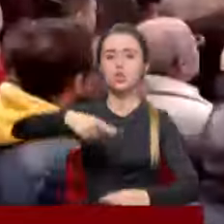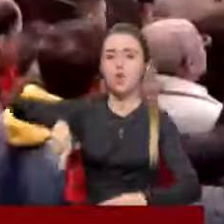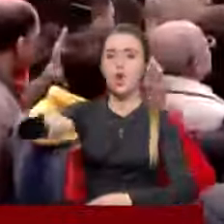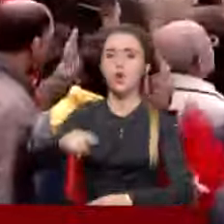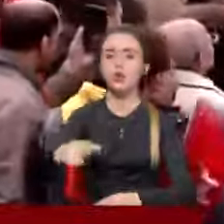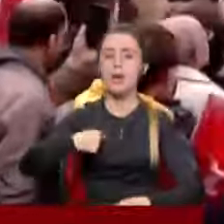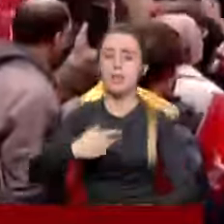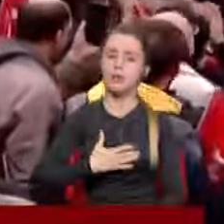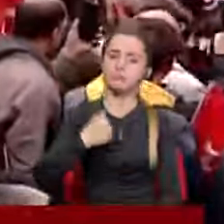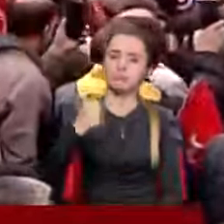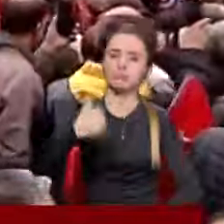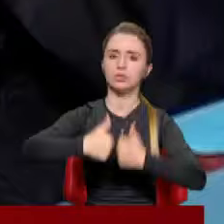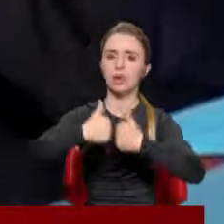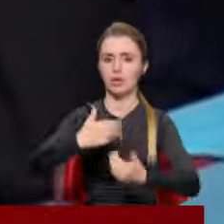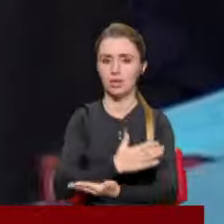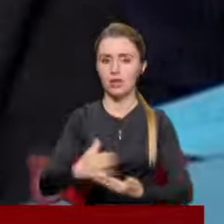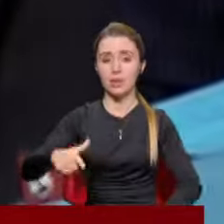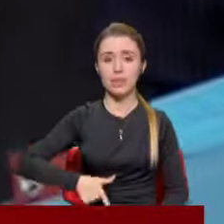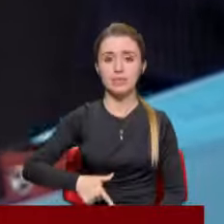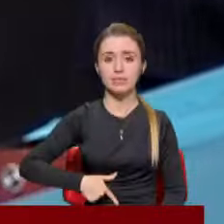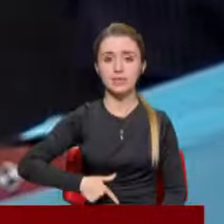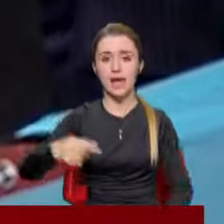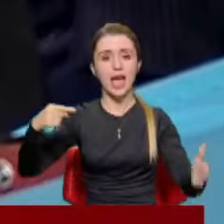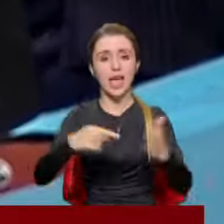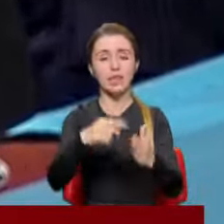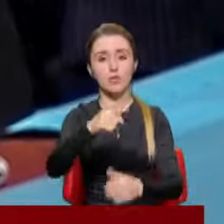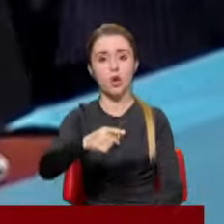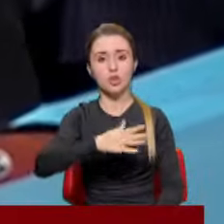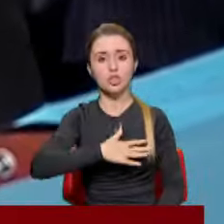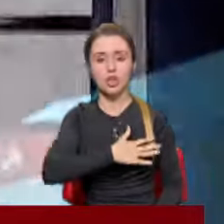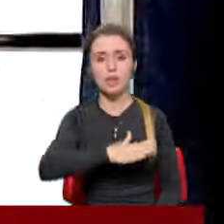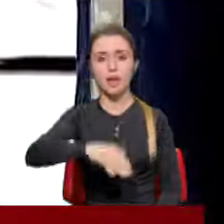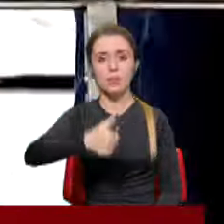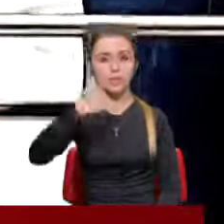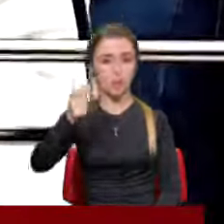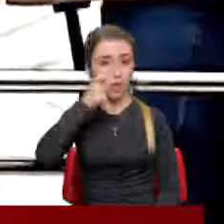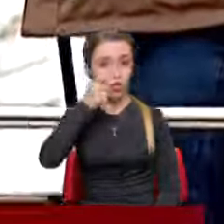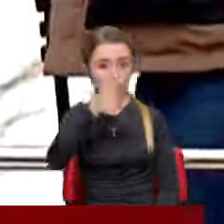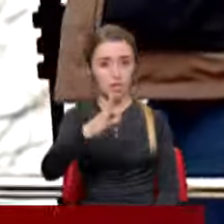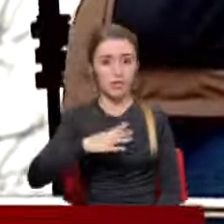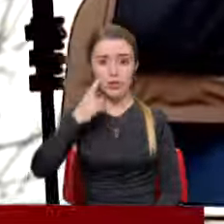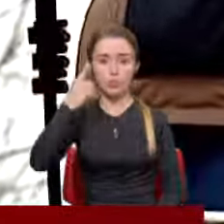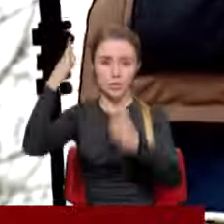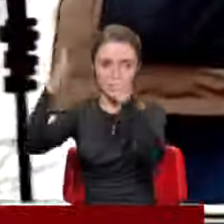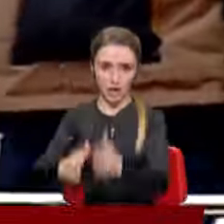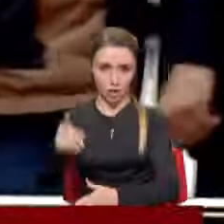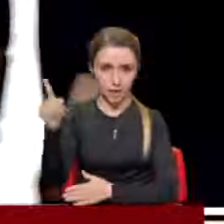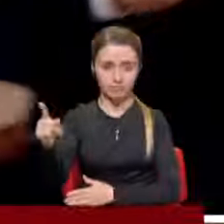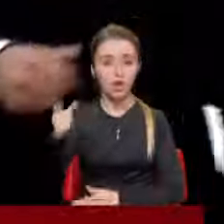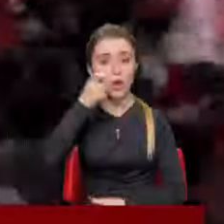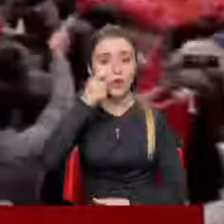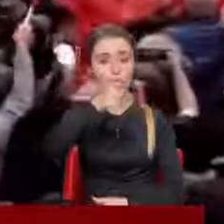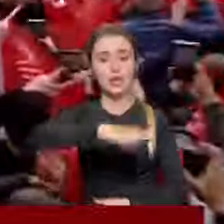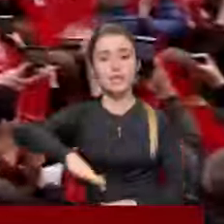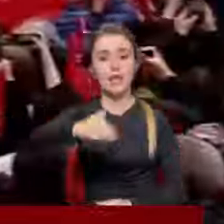onunla sonuna kadar kavga edeceğim. İzmir'de oklarının hedefinde CHP Genel Başkanı Özgür Özel vardı Cumhurbaşkanı Erdoğan'ın. Özel'in